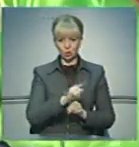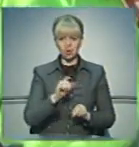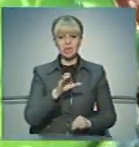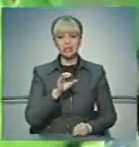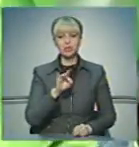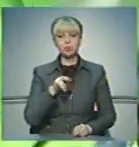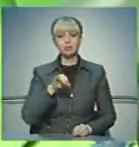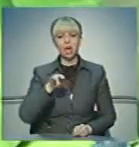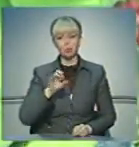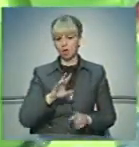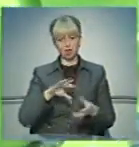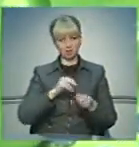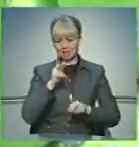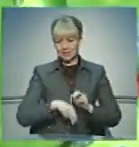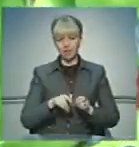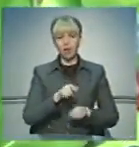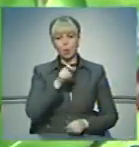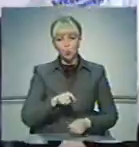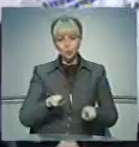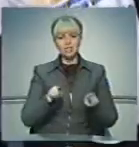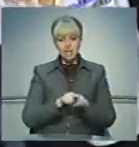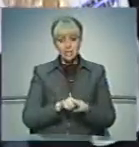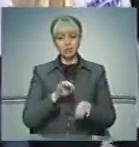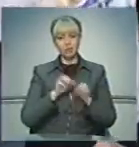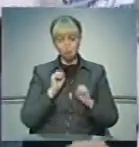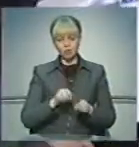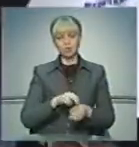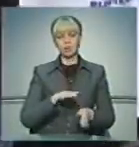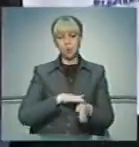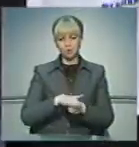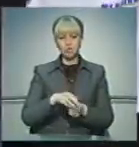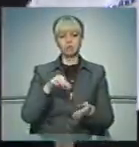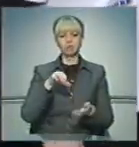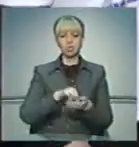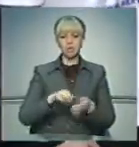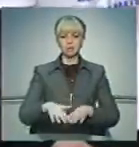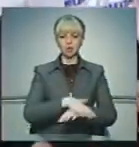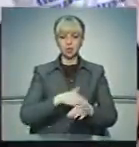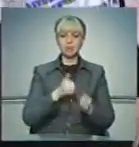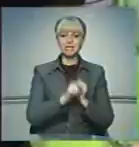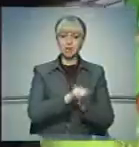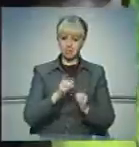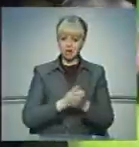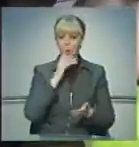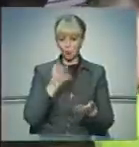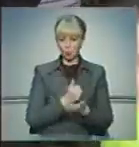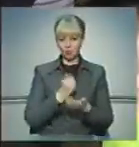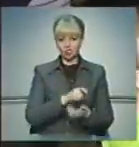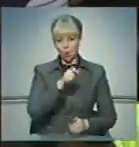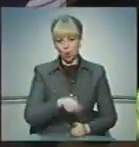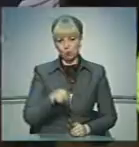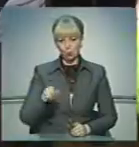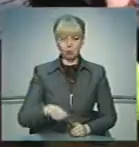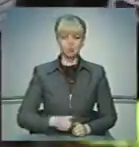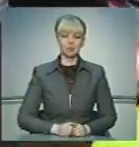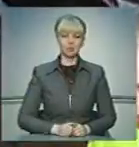синдром Дауна – це не вирок. Люди з таким діагнозом можуть стати повноцінними членами соціуму. Серед них є й успішні особистості.